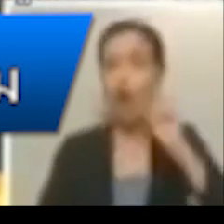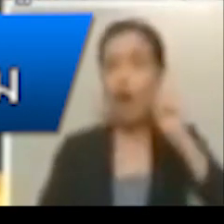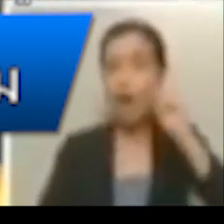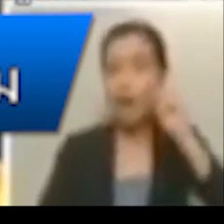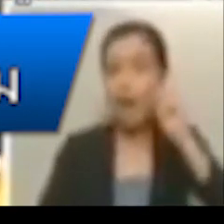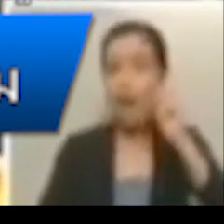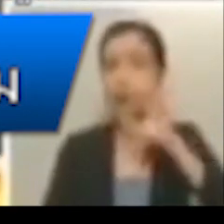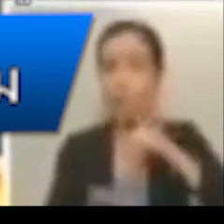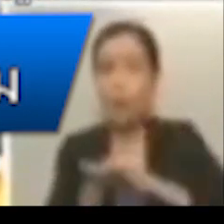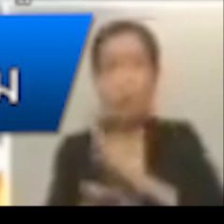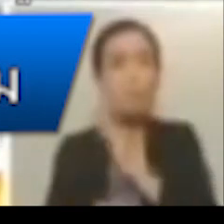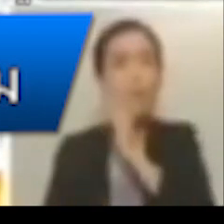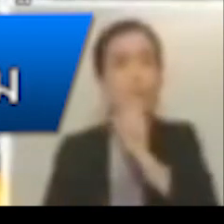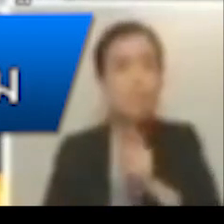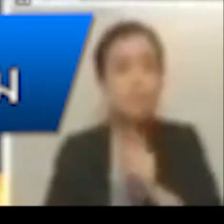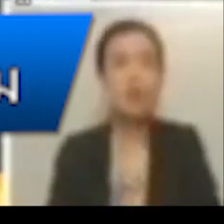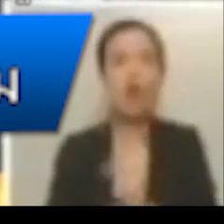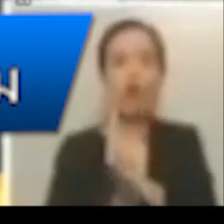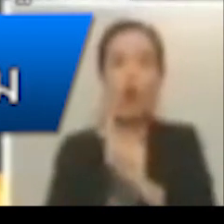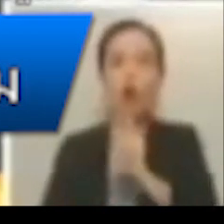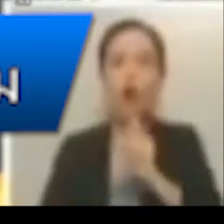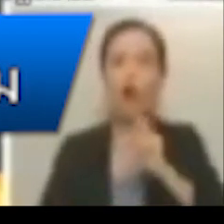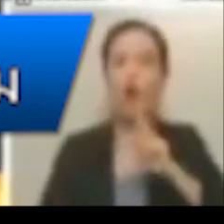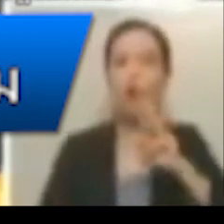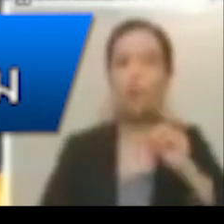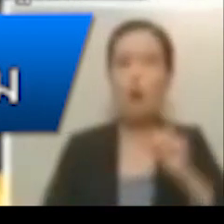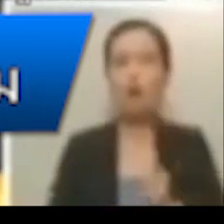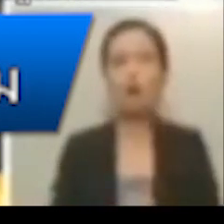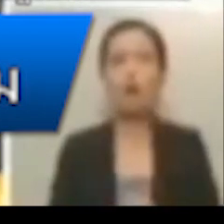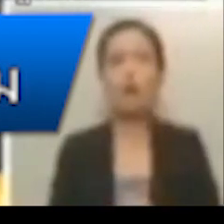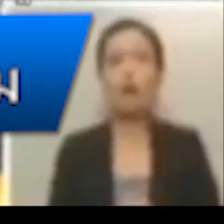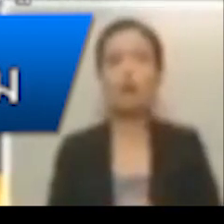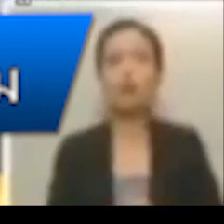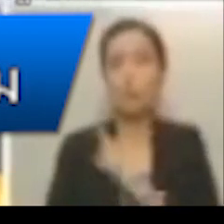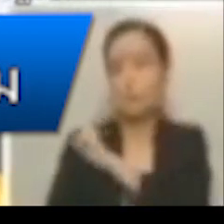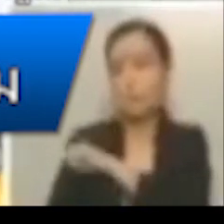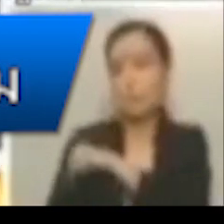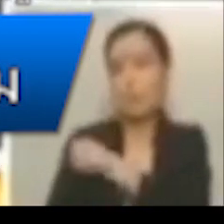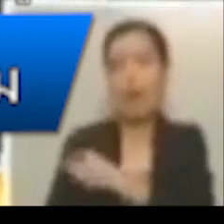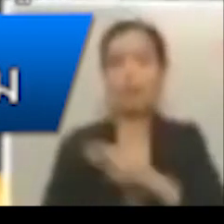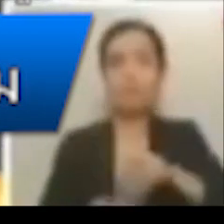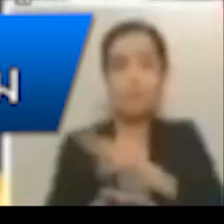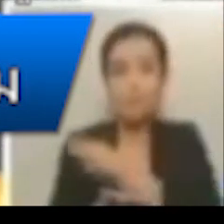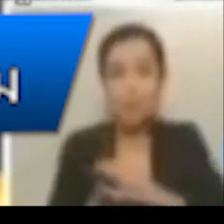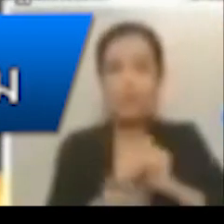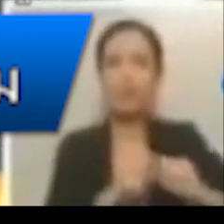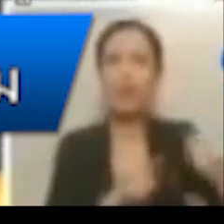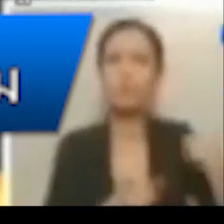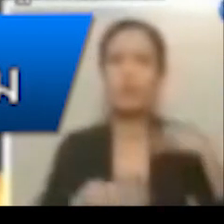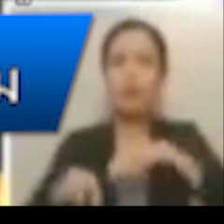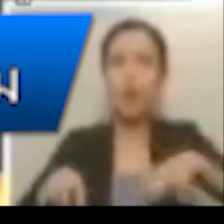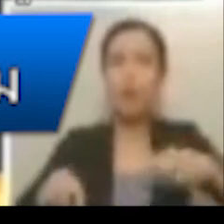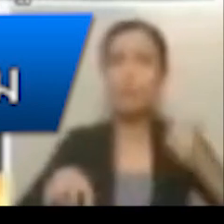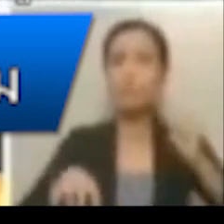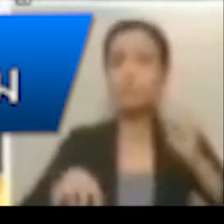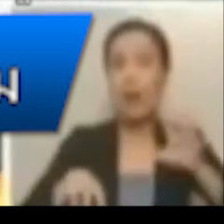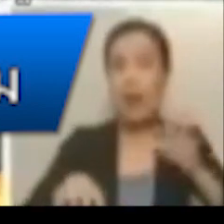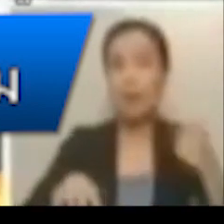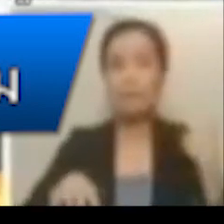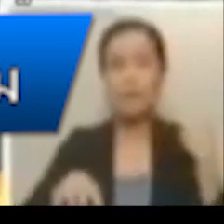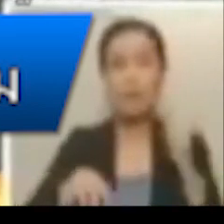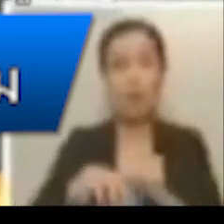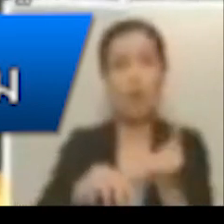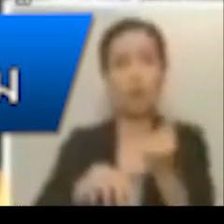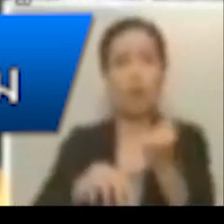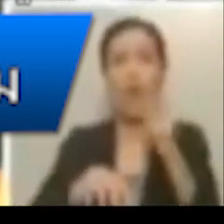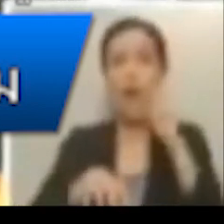องกอรมน.ท่านเรียกไปถึงราชวิทยาลัยจักษุแพทย์แห่งประเทศไทยแต่ในบรรดา15หน่วยงานที่ท่านเรียกนี้มีองค์กรที่